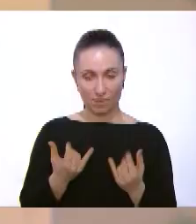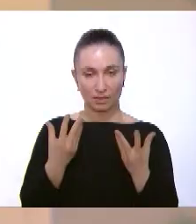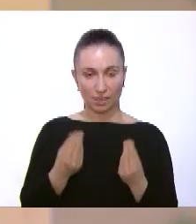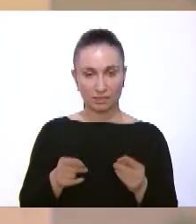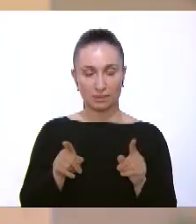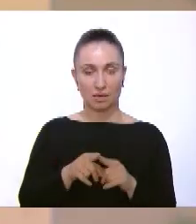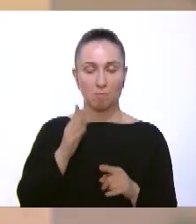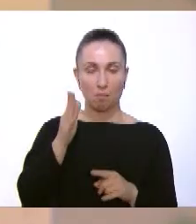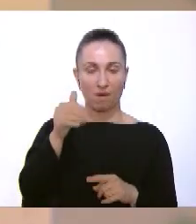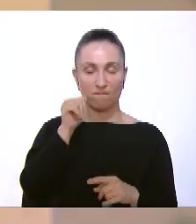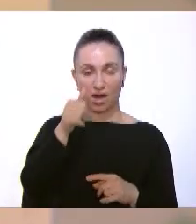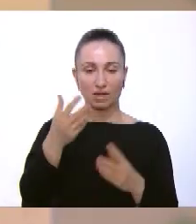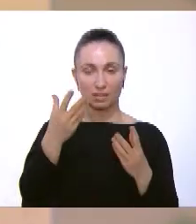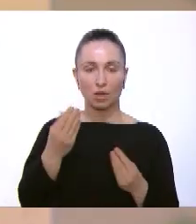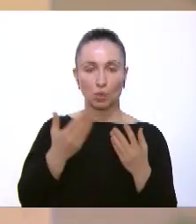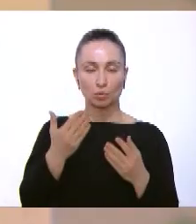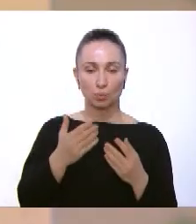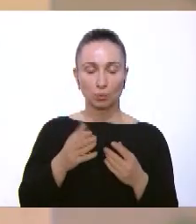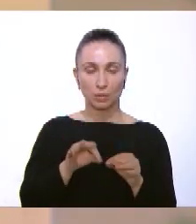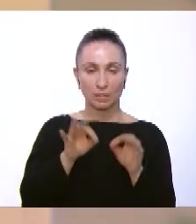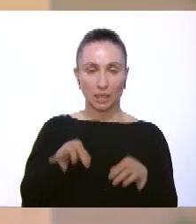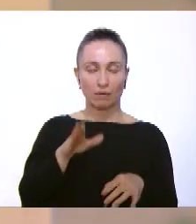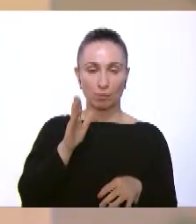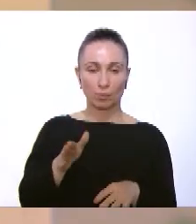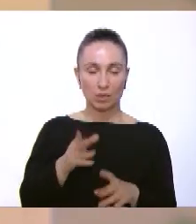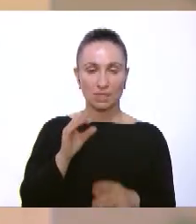ალბათ ხვალინდელი დღეც უფრო თუ დაიხვეწება ამ სკრინინგის